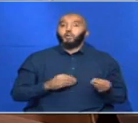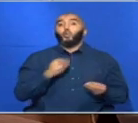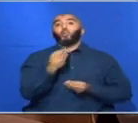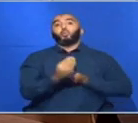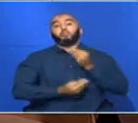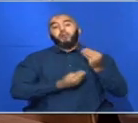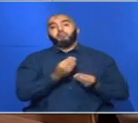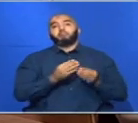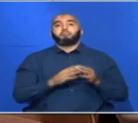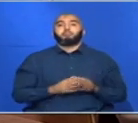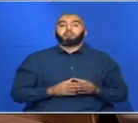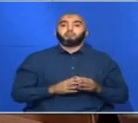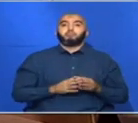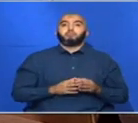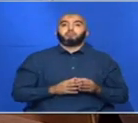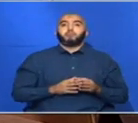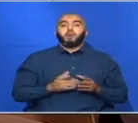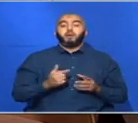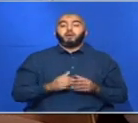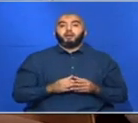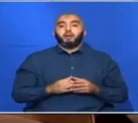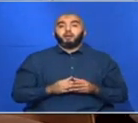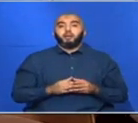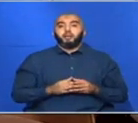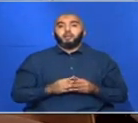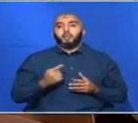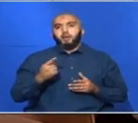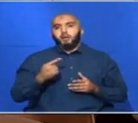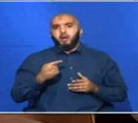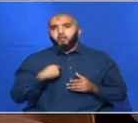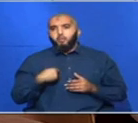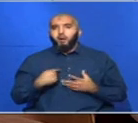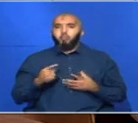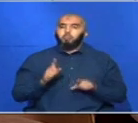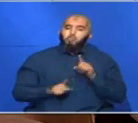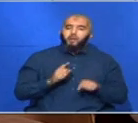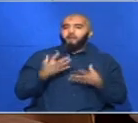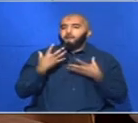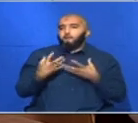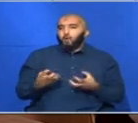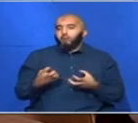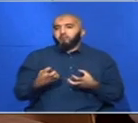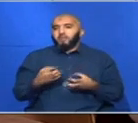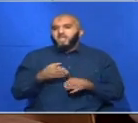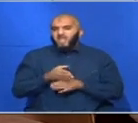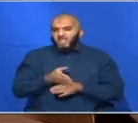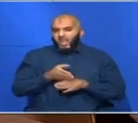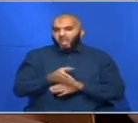اذكره عند نهي فان نفسي قد تراودني على ان اغتاب